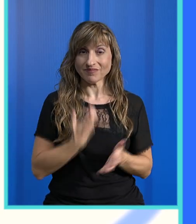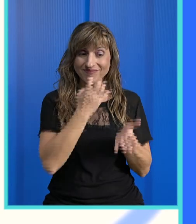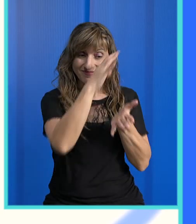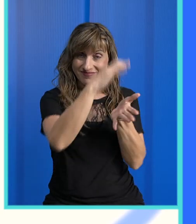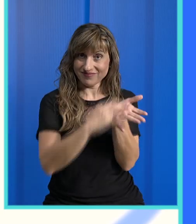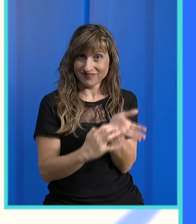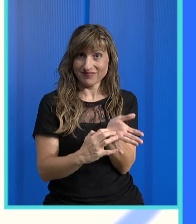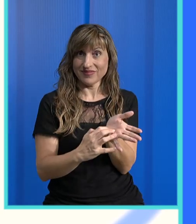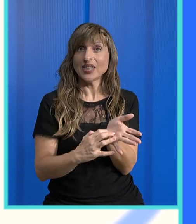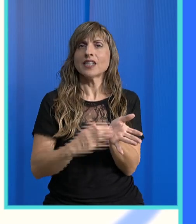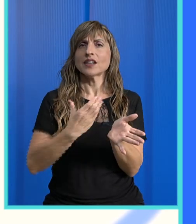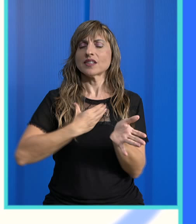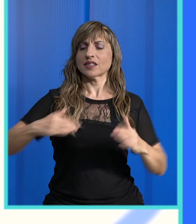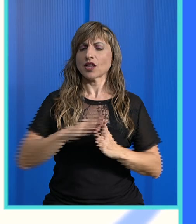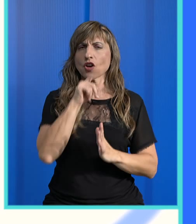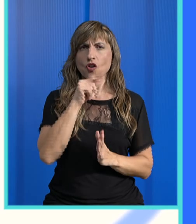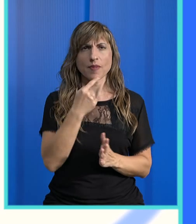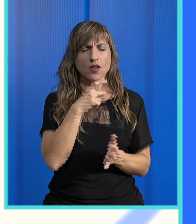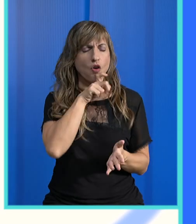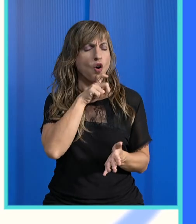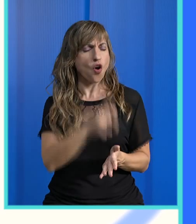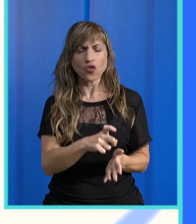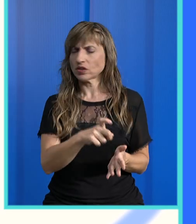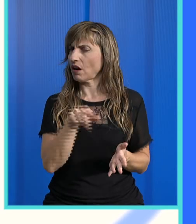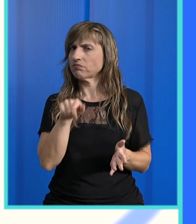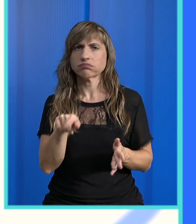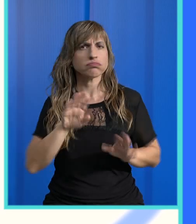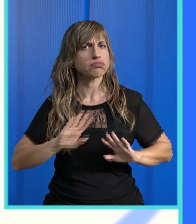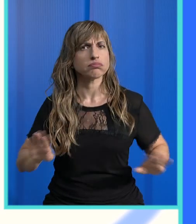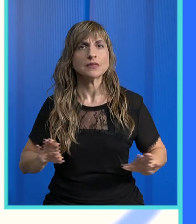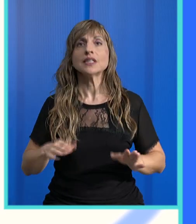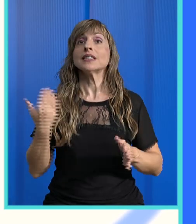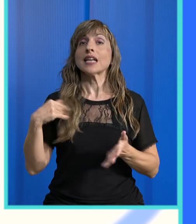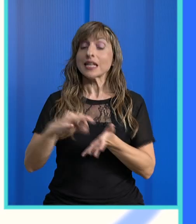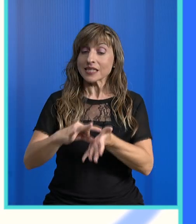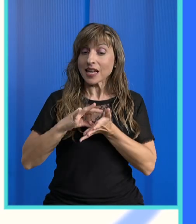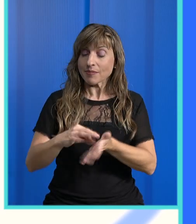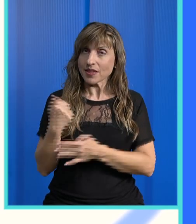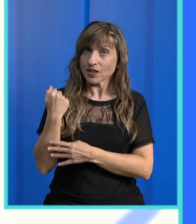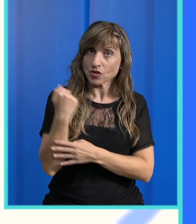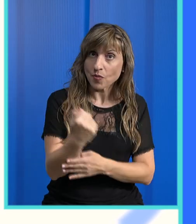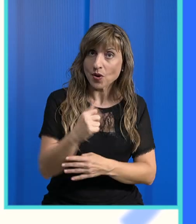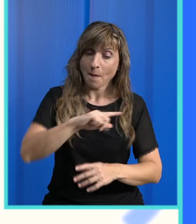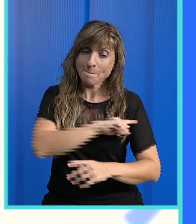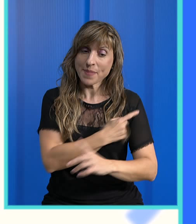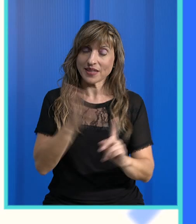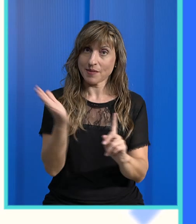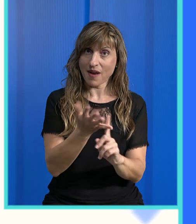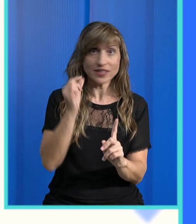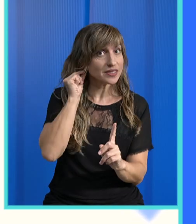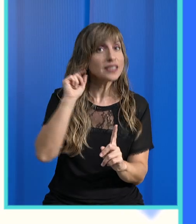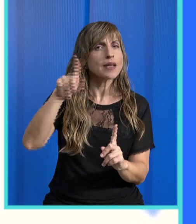l'Ajuntament Colomenc ha condemnat l'agressió i afirma que ha activat els serveis de suport a les víctimes de violència de gènere i el seu entorn familiar.